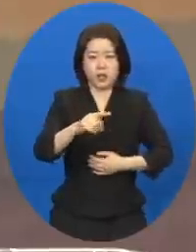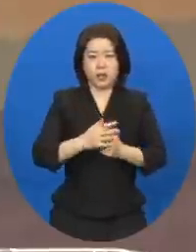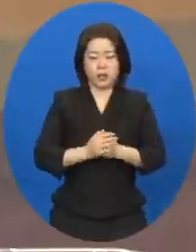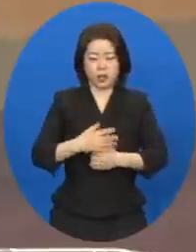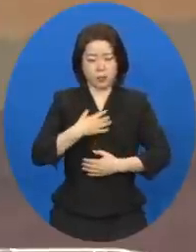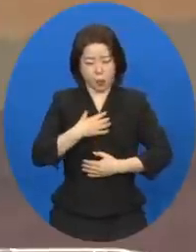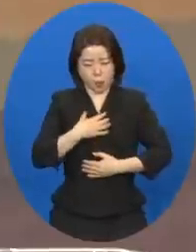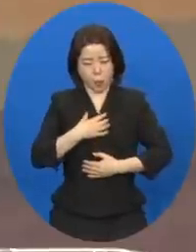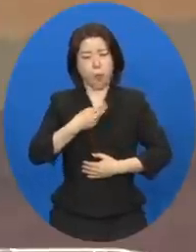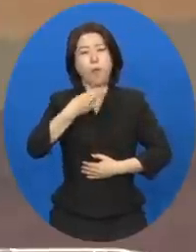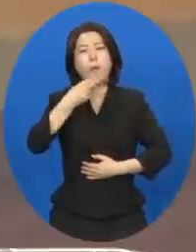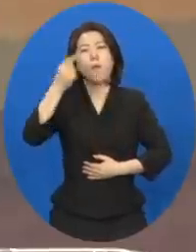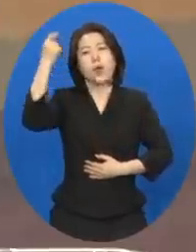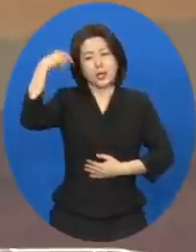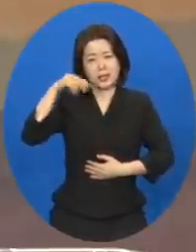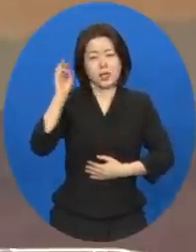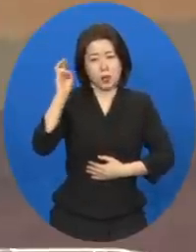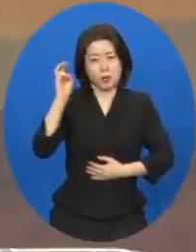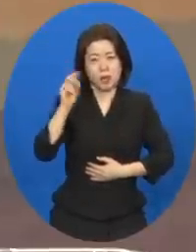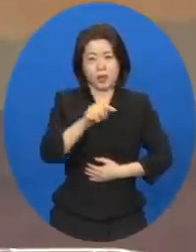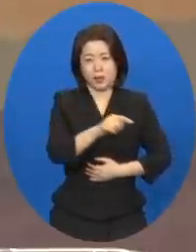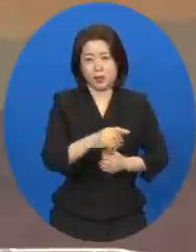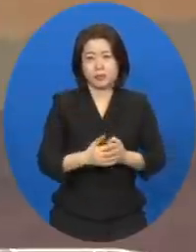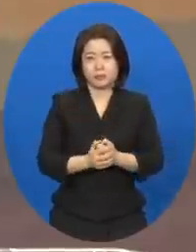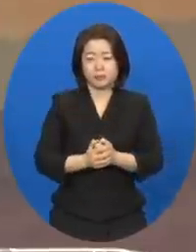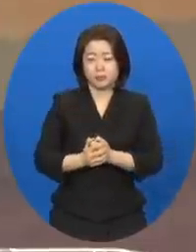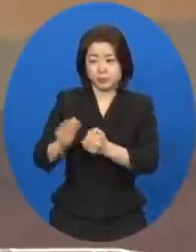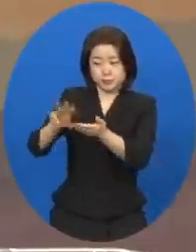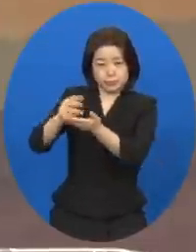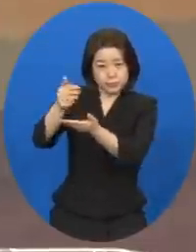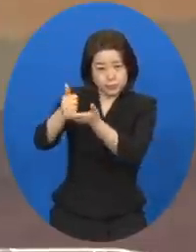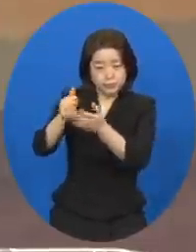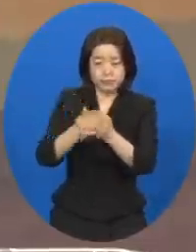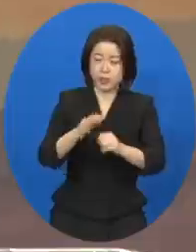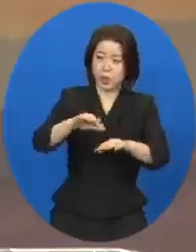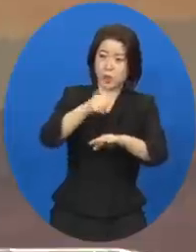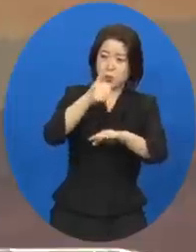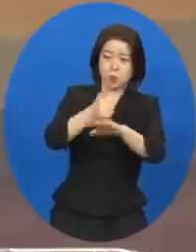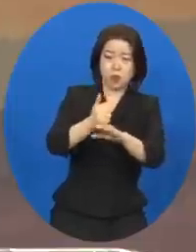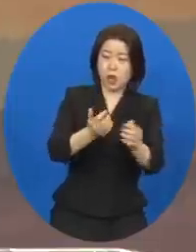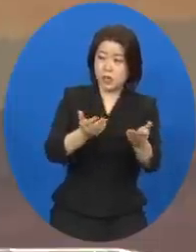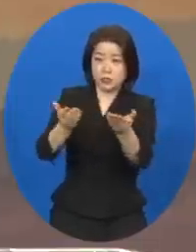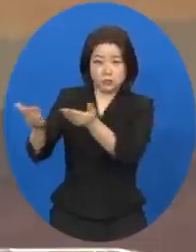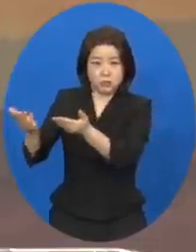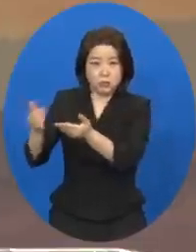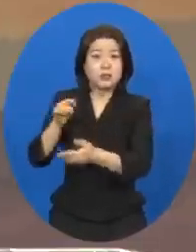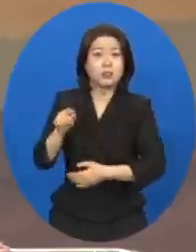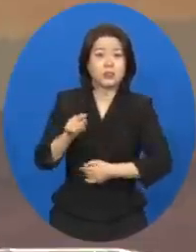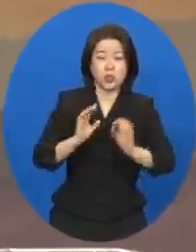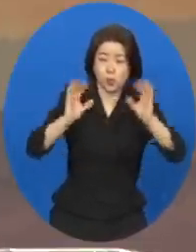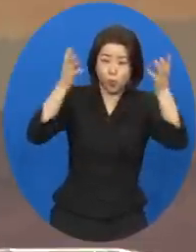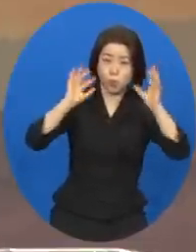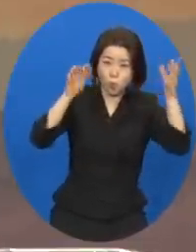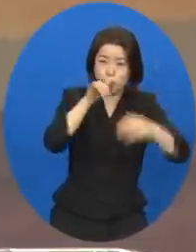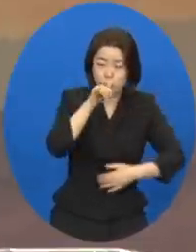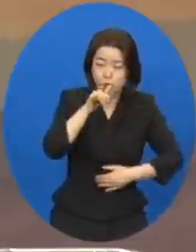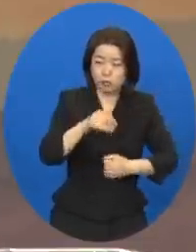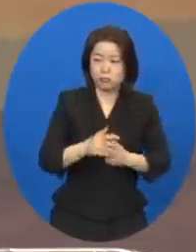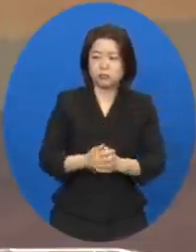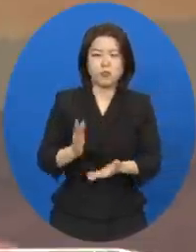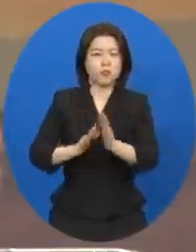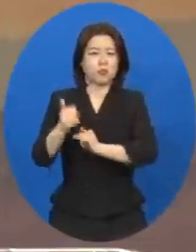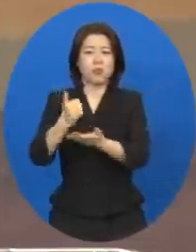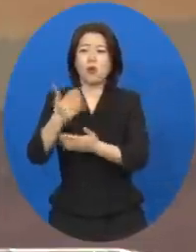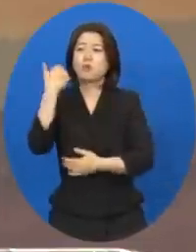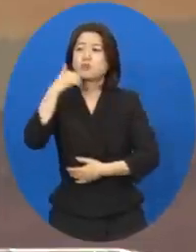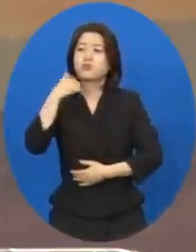느껴졌던 모양입니다. 그건 메시아나 왕에게나 드려질 건데 예수님이 도대체 누구라고